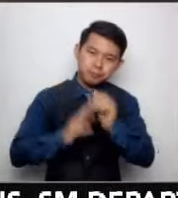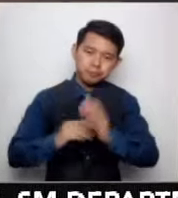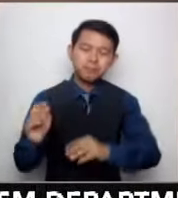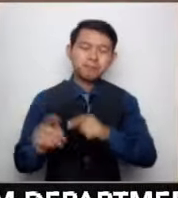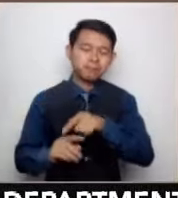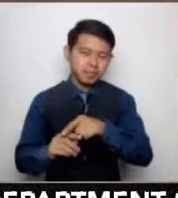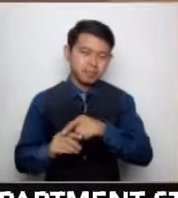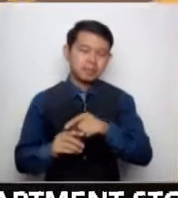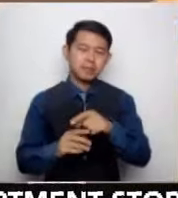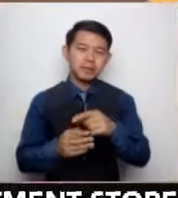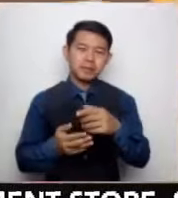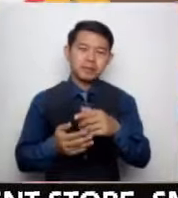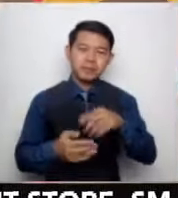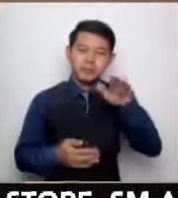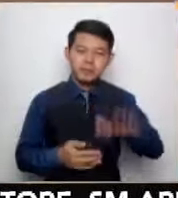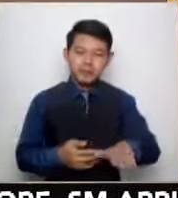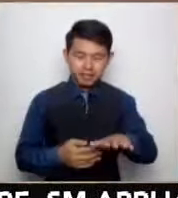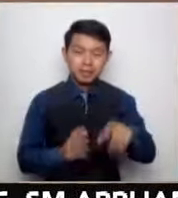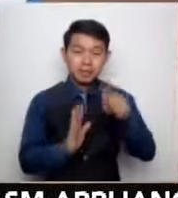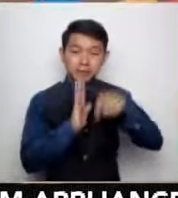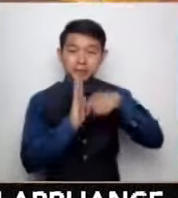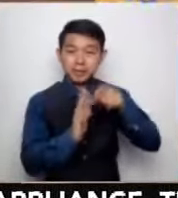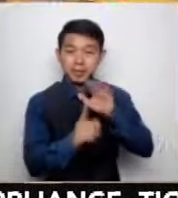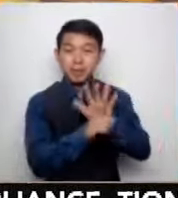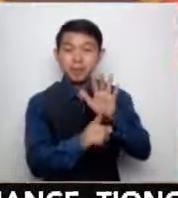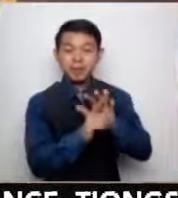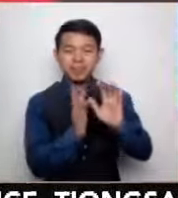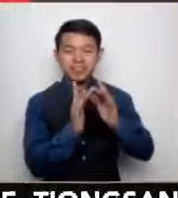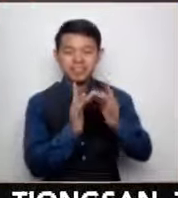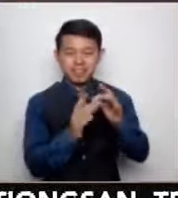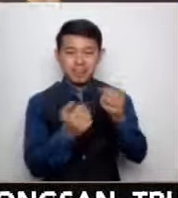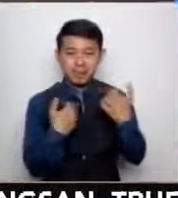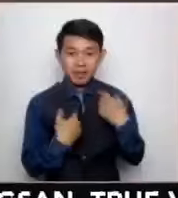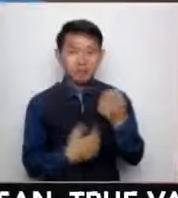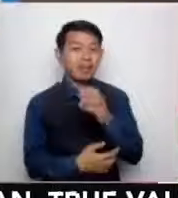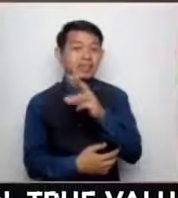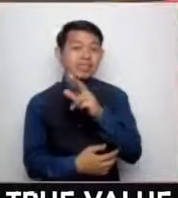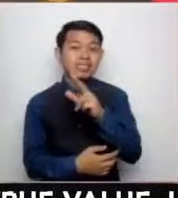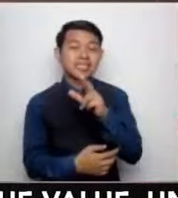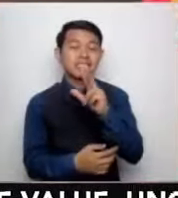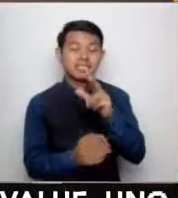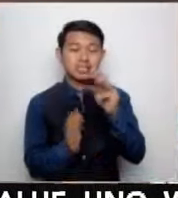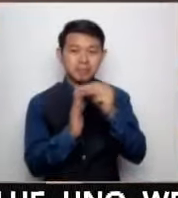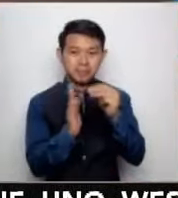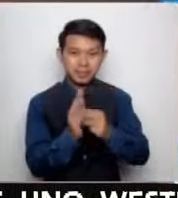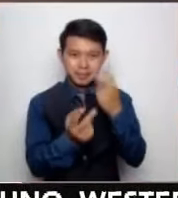ay kinaaliwan online at mayroon ng halos 3 million views. Aba kayo ay